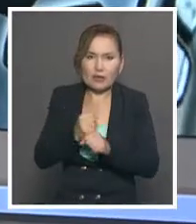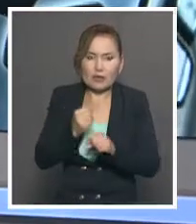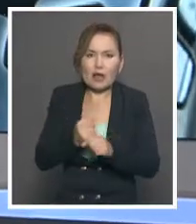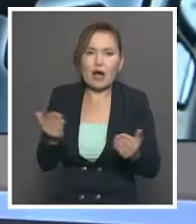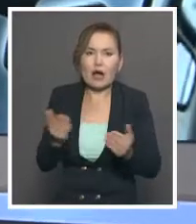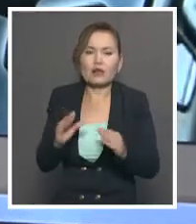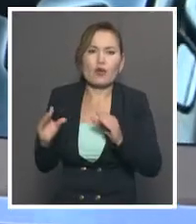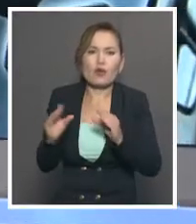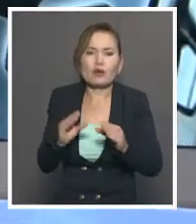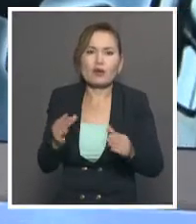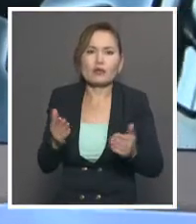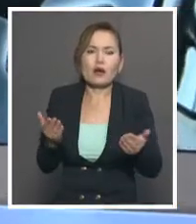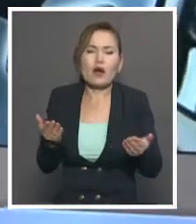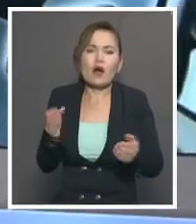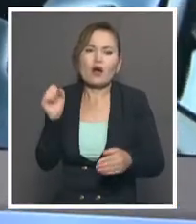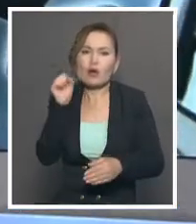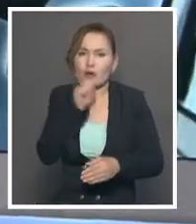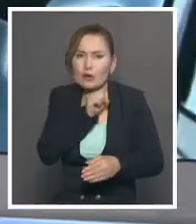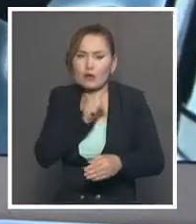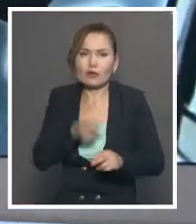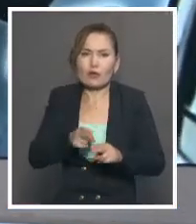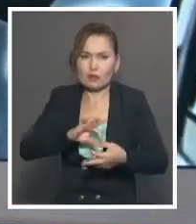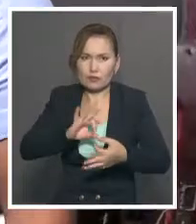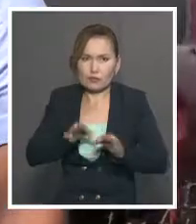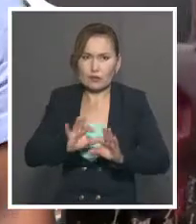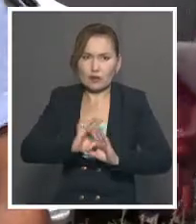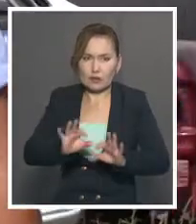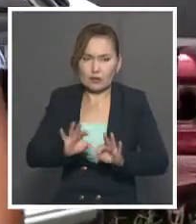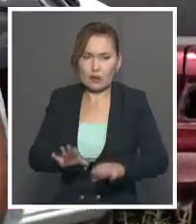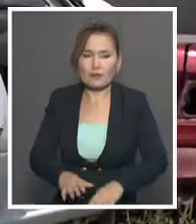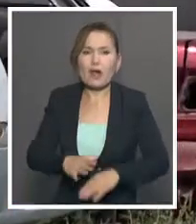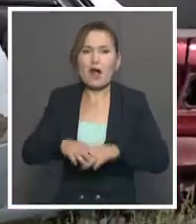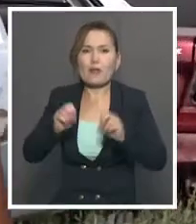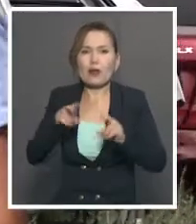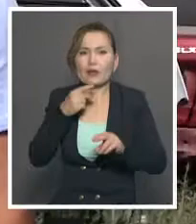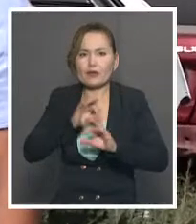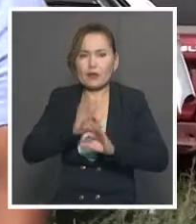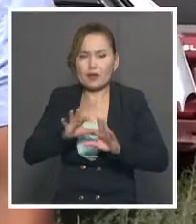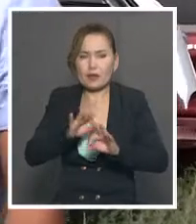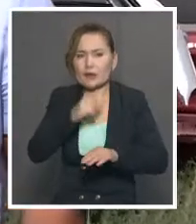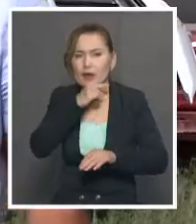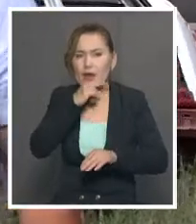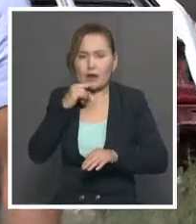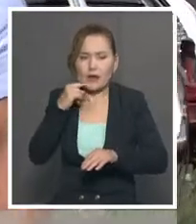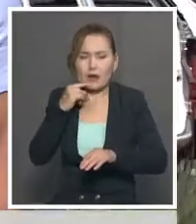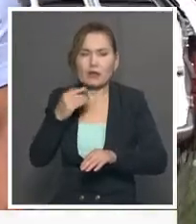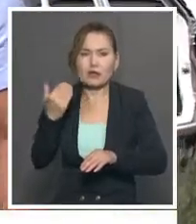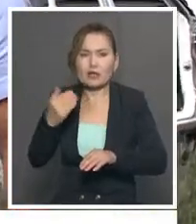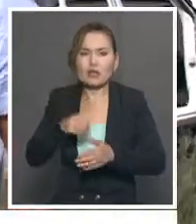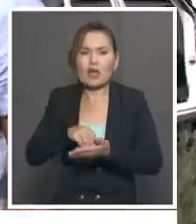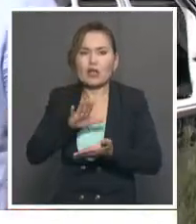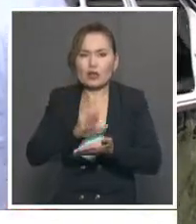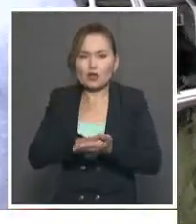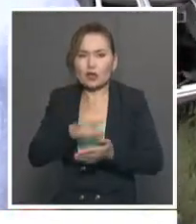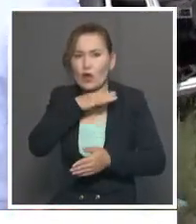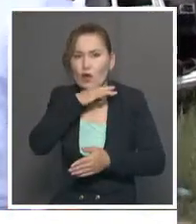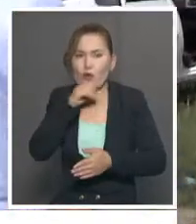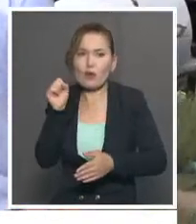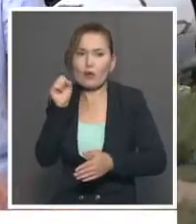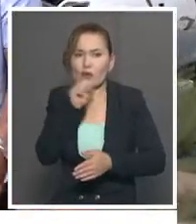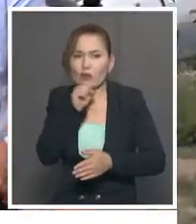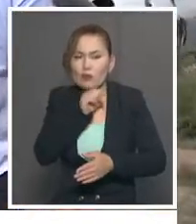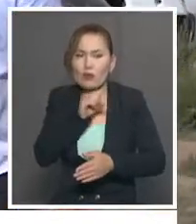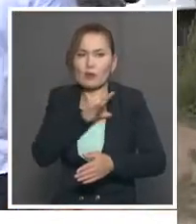жиырланады? Жақсыбек Кемал жауап іздеп көрген болатын. Мамандардың айтуынша, Ресейде тіркеуде тұрған көліктер көп ұрланады екен, өйткені оның ізін жасыру